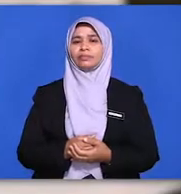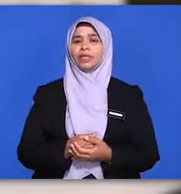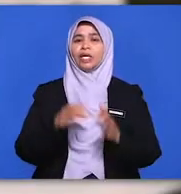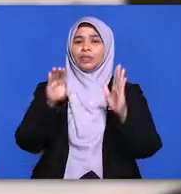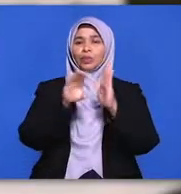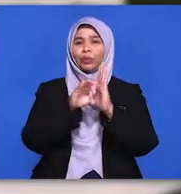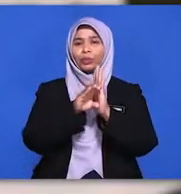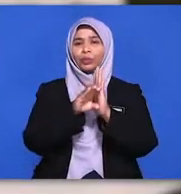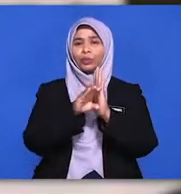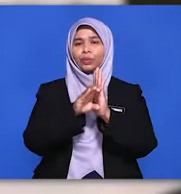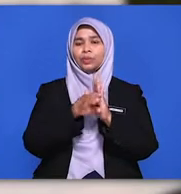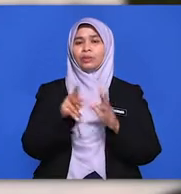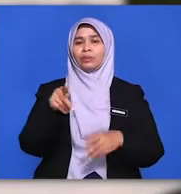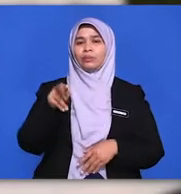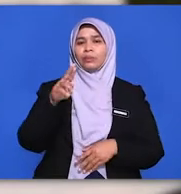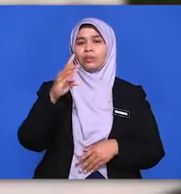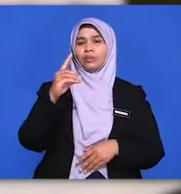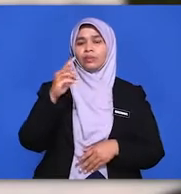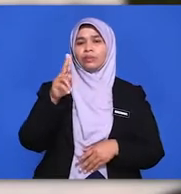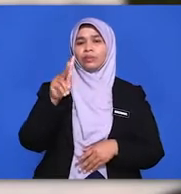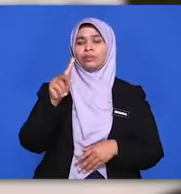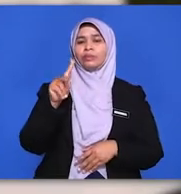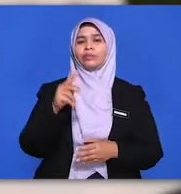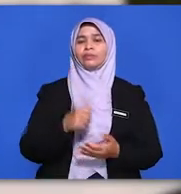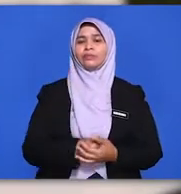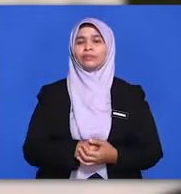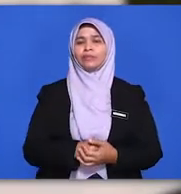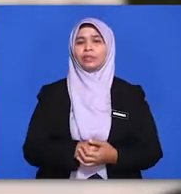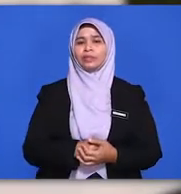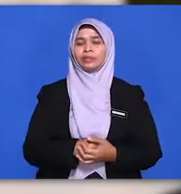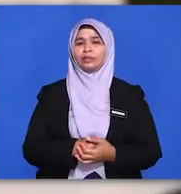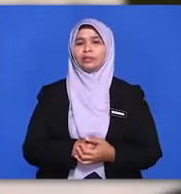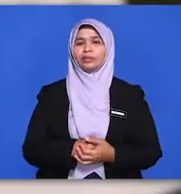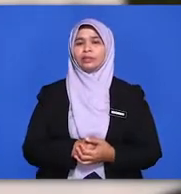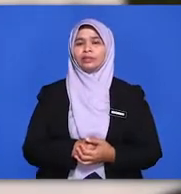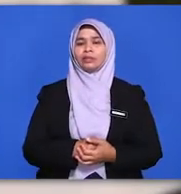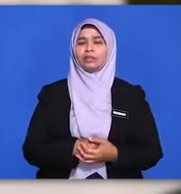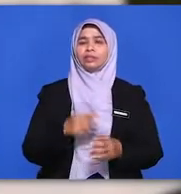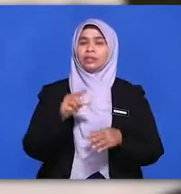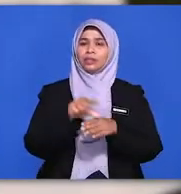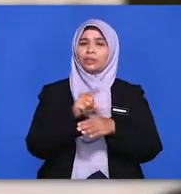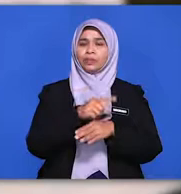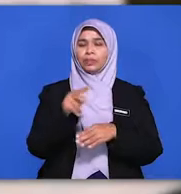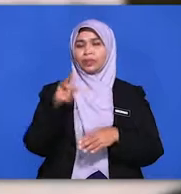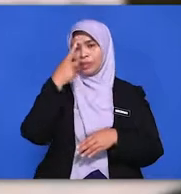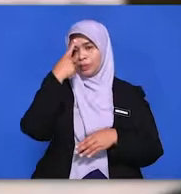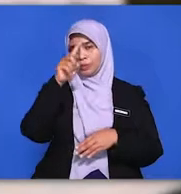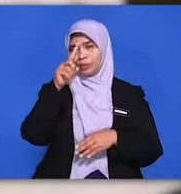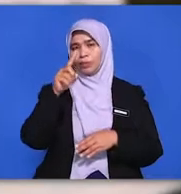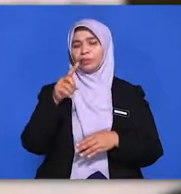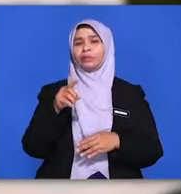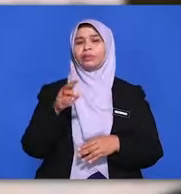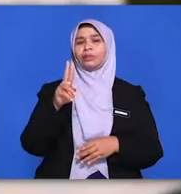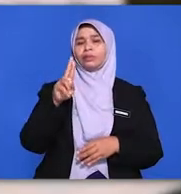Contohnya, produk reka ciptaan mesin pengurai serat daun nanas digunakan untuk menguraikan